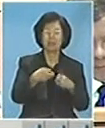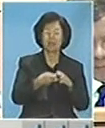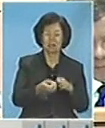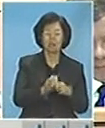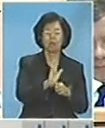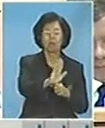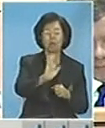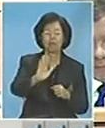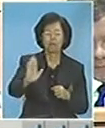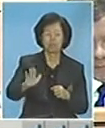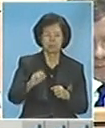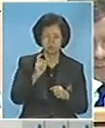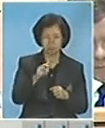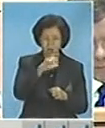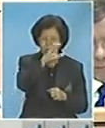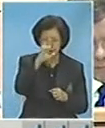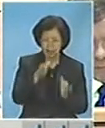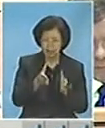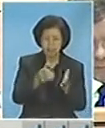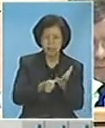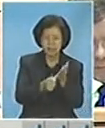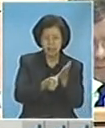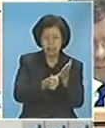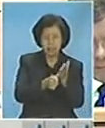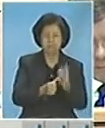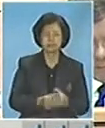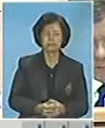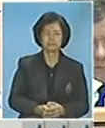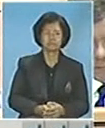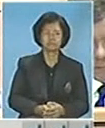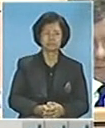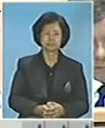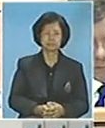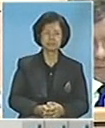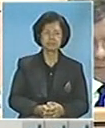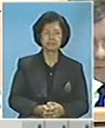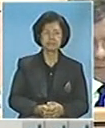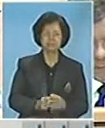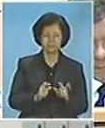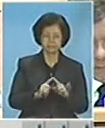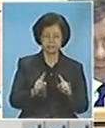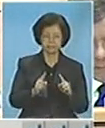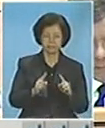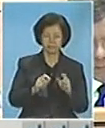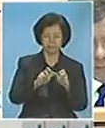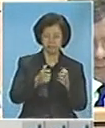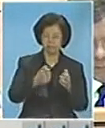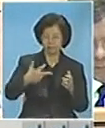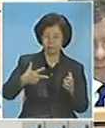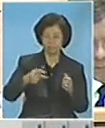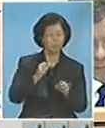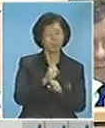านคงจะได้หาทางในการที่จะแก้ไขต่อไปแต่ราชบัณฑิตก็ไม่อาจที่จะทำอะ